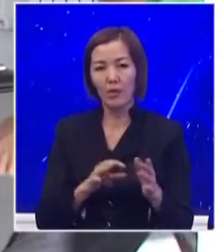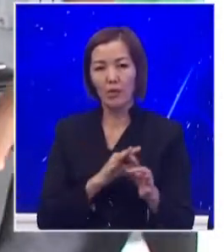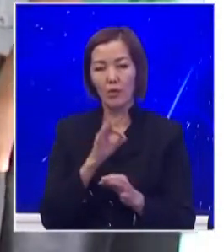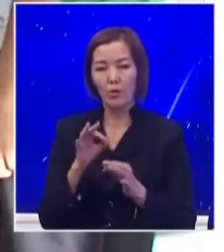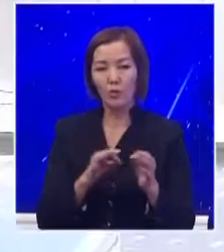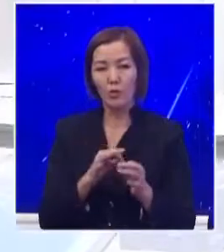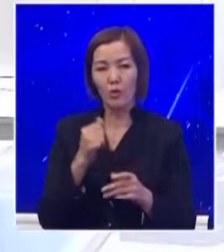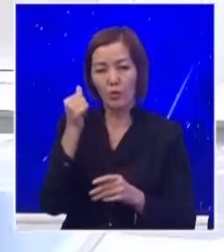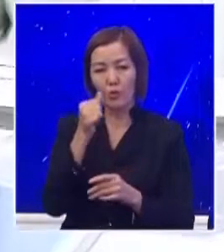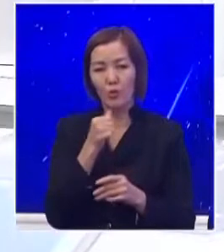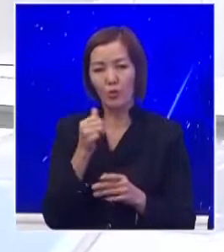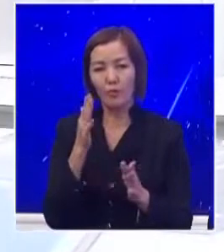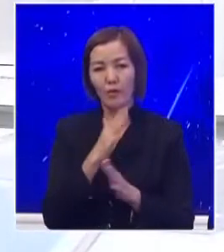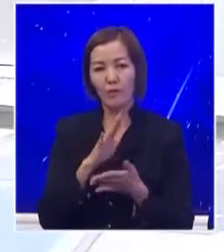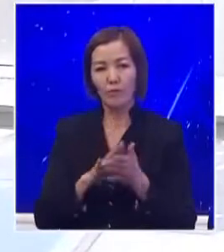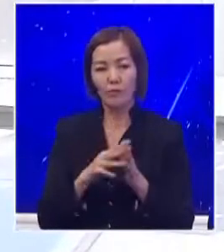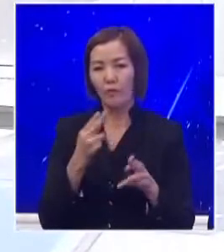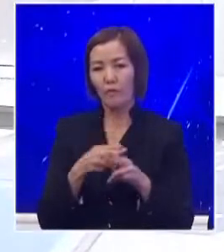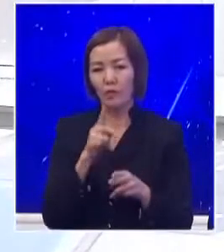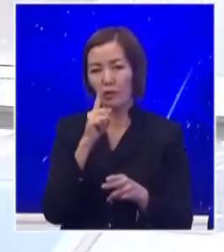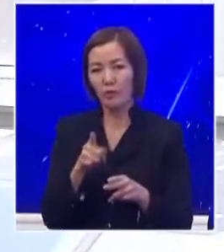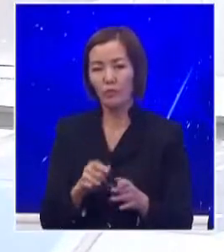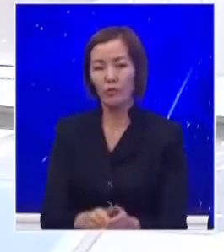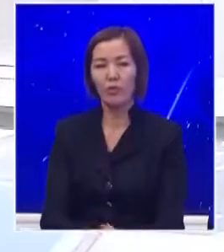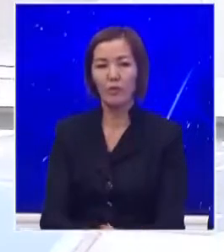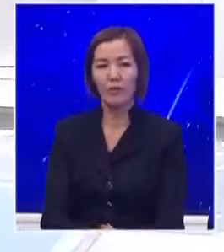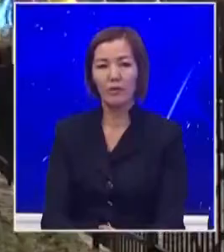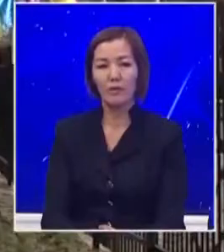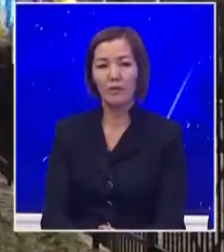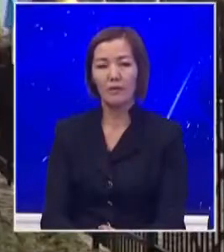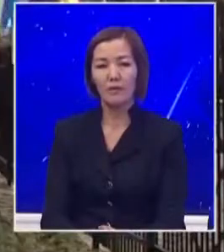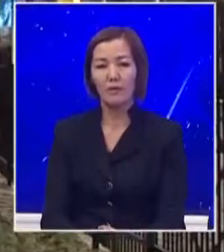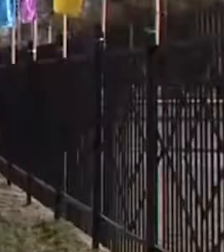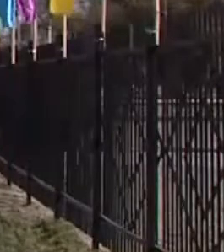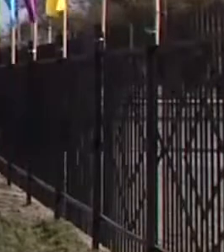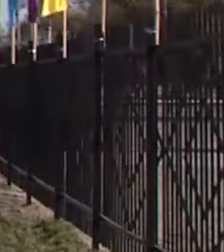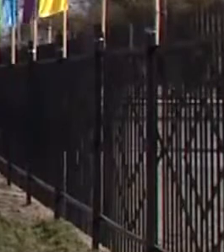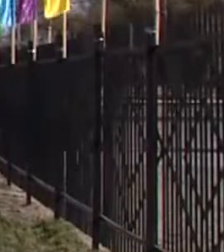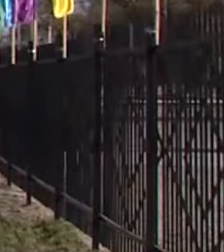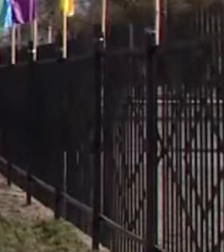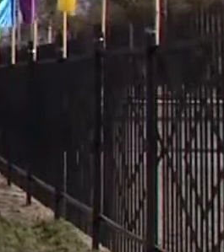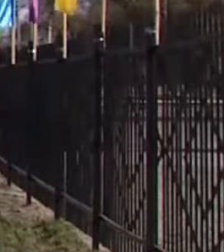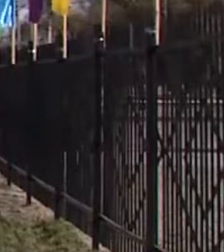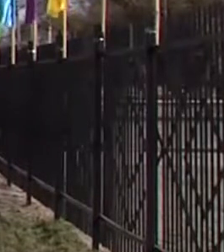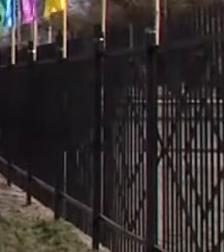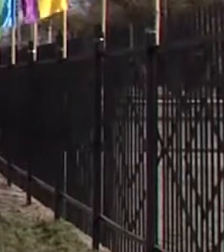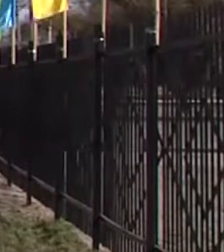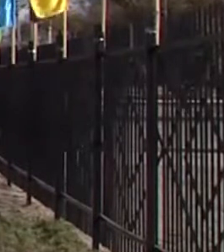вне зависимости от погодных условий. Аружан Тнеибаева, Жаслан Шенкенже, телеканал ЖЕТСУ, Аксусский